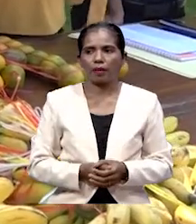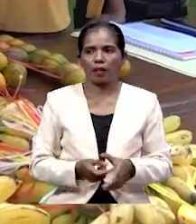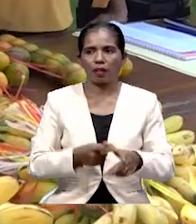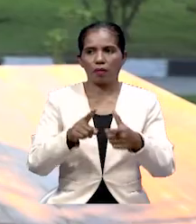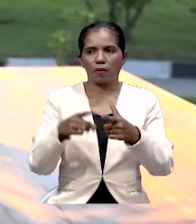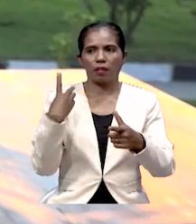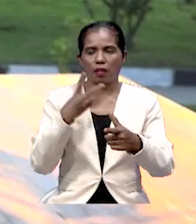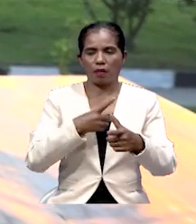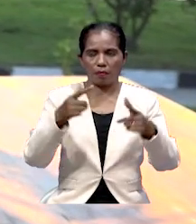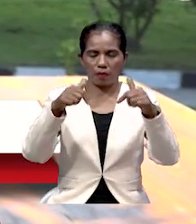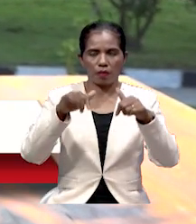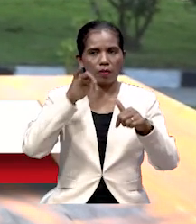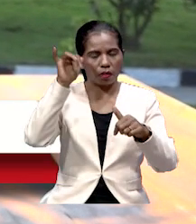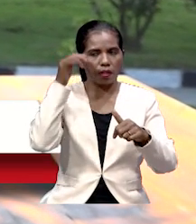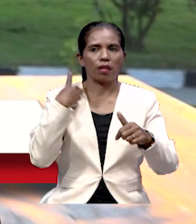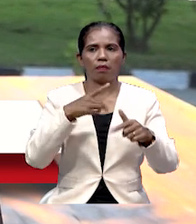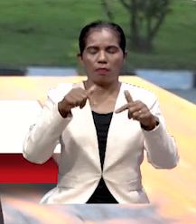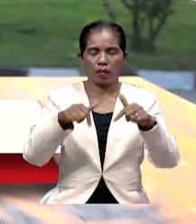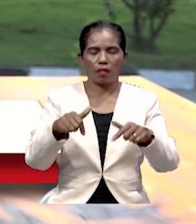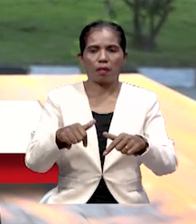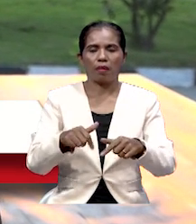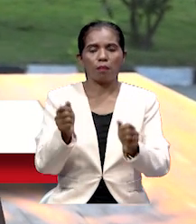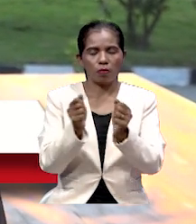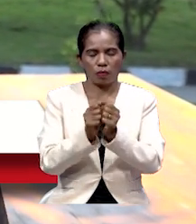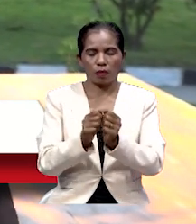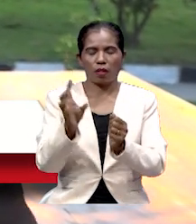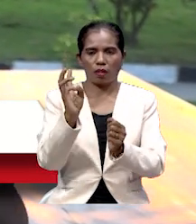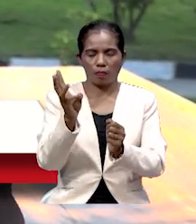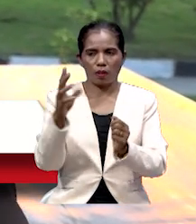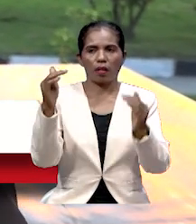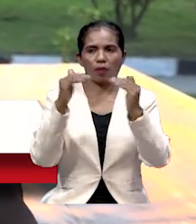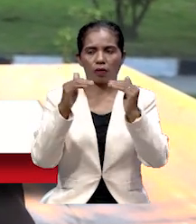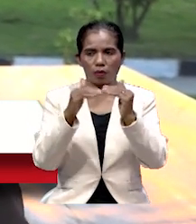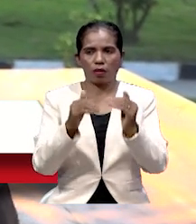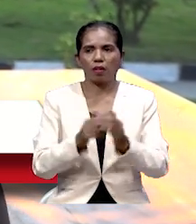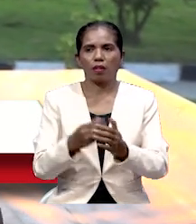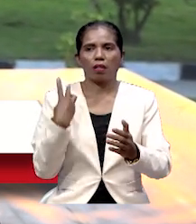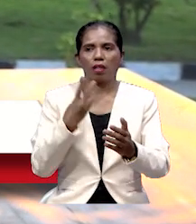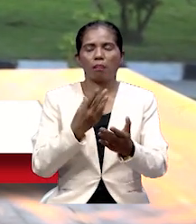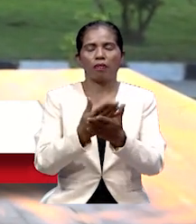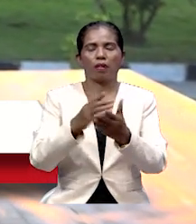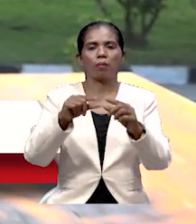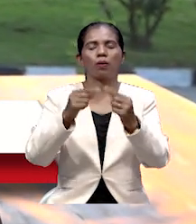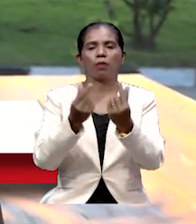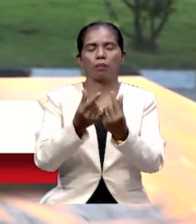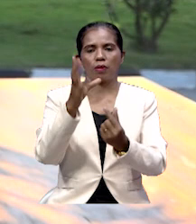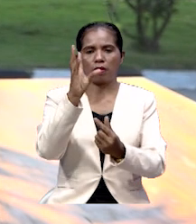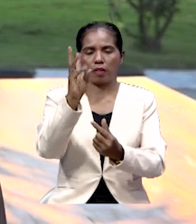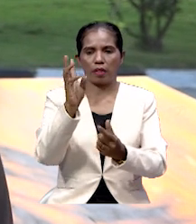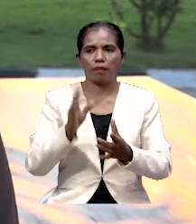mai, berse ka mai hene ni ami 60 ora. Mai encontro depois 60 ora ni ami fa heba grupune. Ne